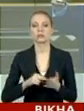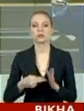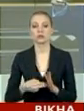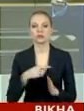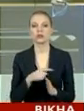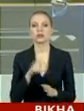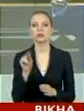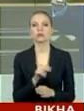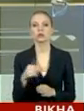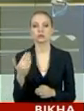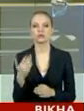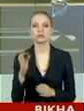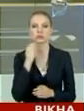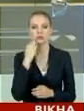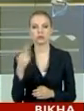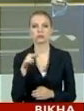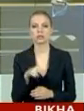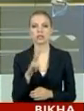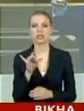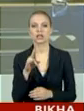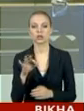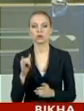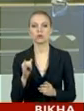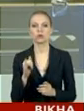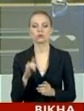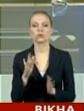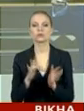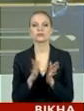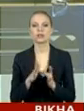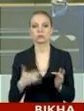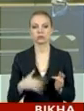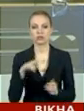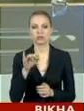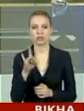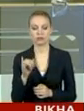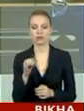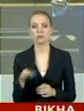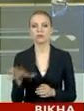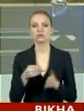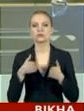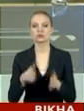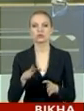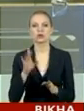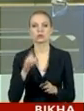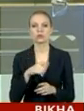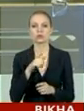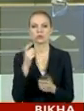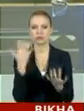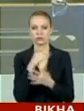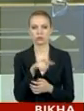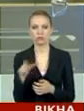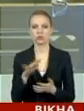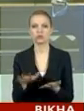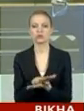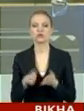планували, благословив московський патріарх Кирило у Свято-Печерській лаврі. По всьому шляху невідомі люди у чорному